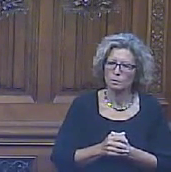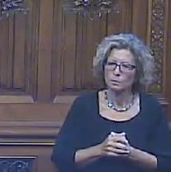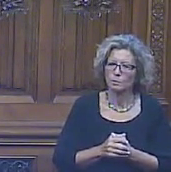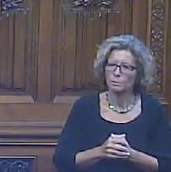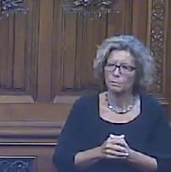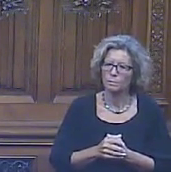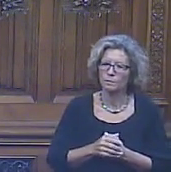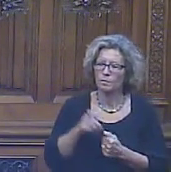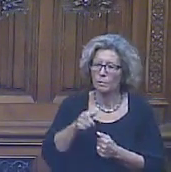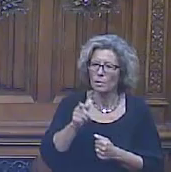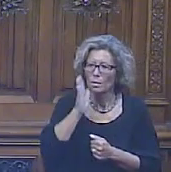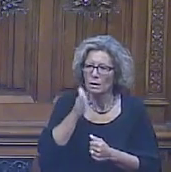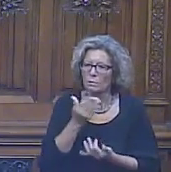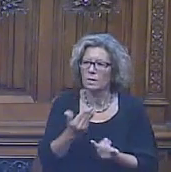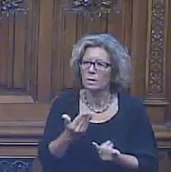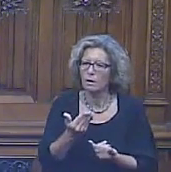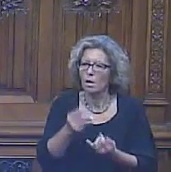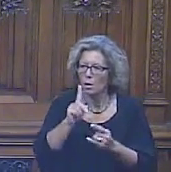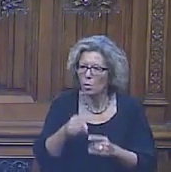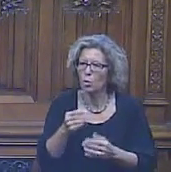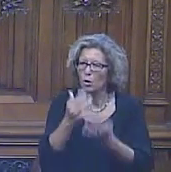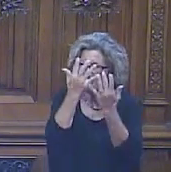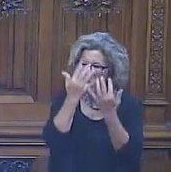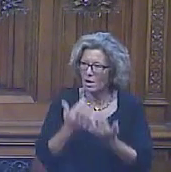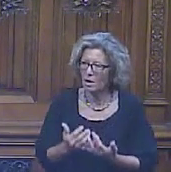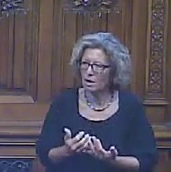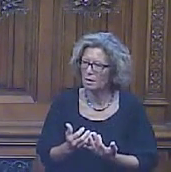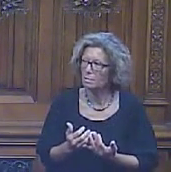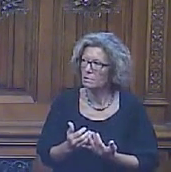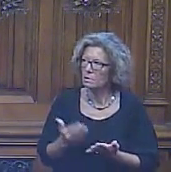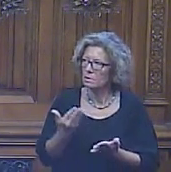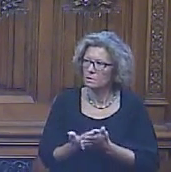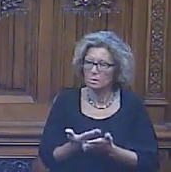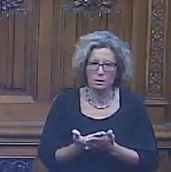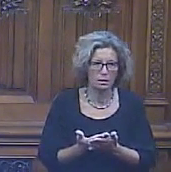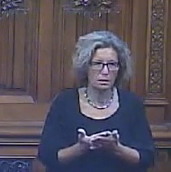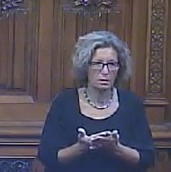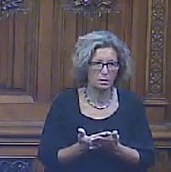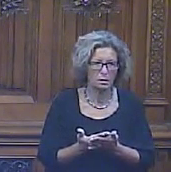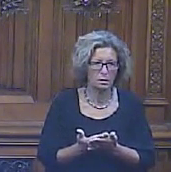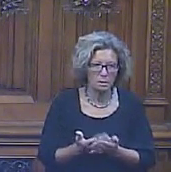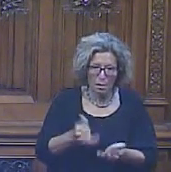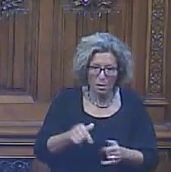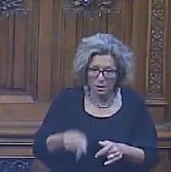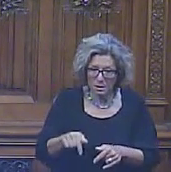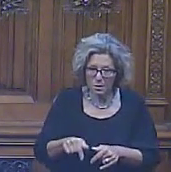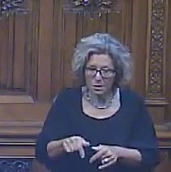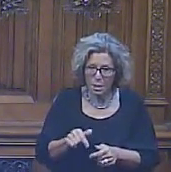Sie werden, meine Damen und Herren, unter anderem auch die Rechnung dafür... Bitte?